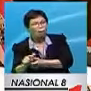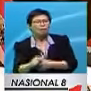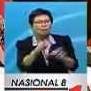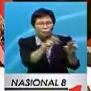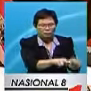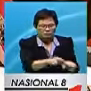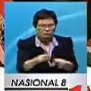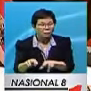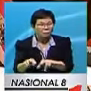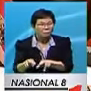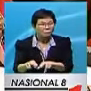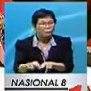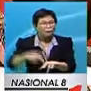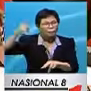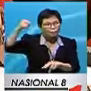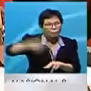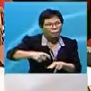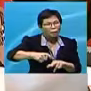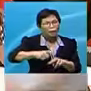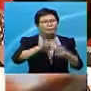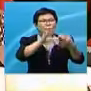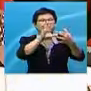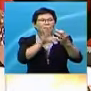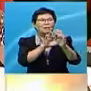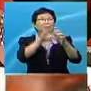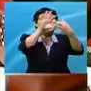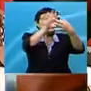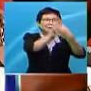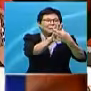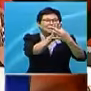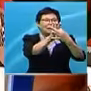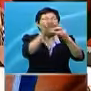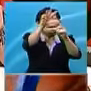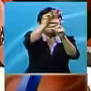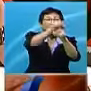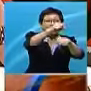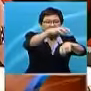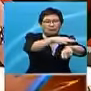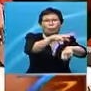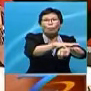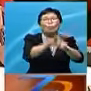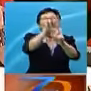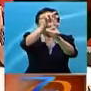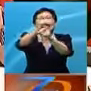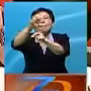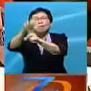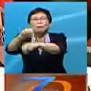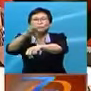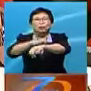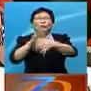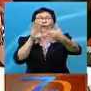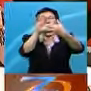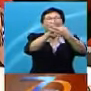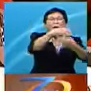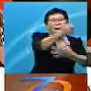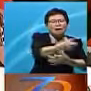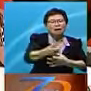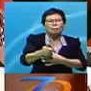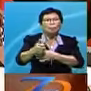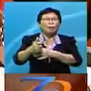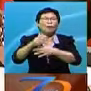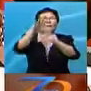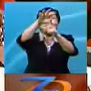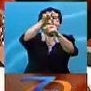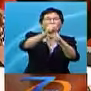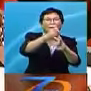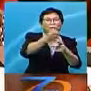merancang, wajiblah letak juga syarat untuk memasang alat-alat yang boleh memerangkap